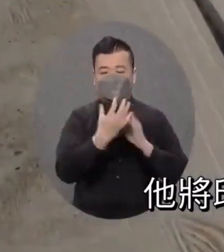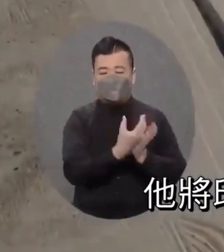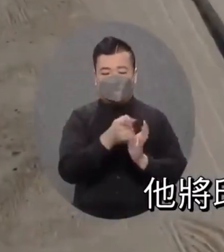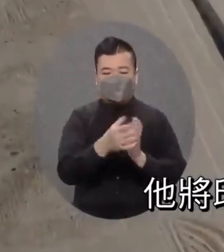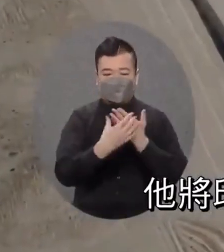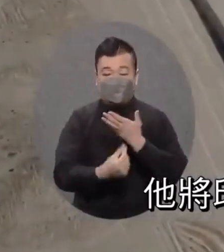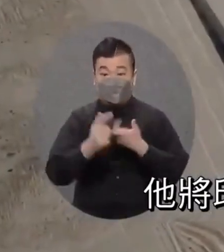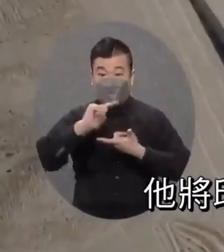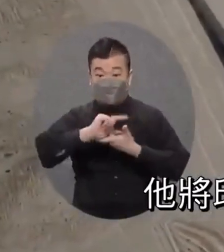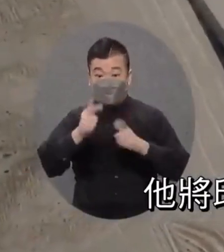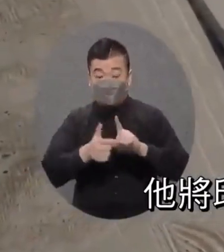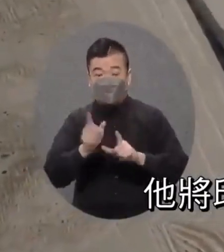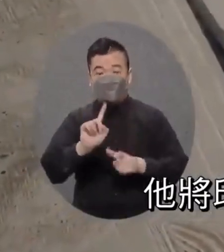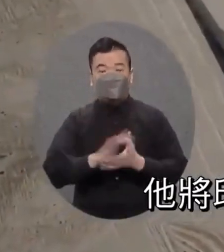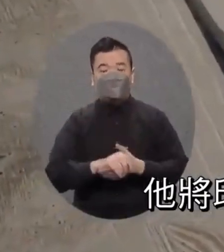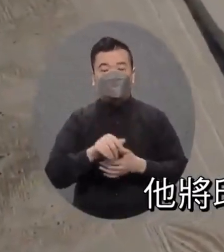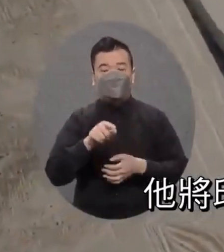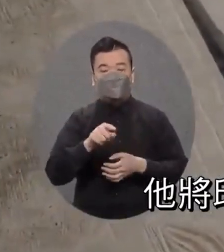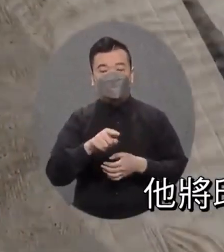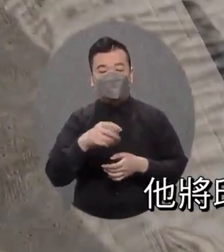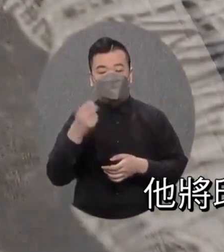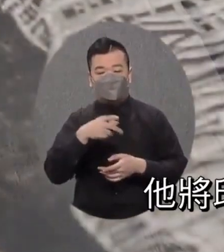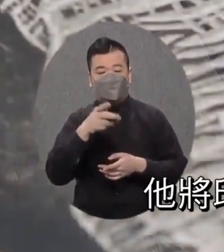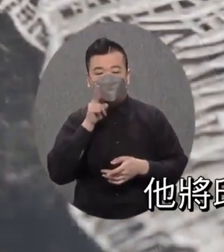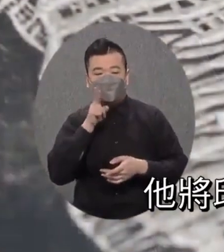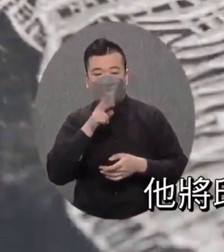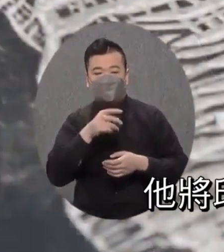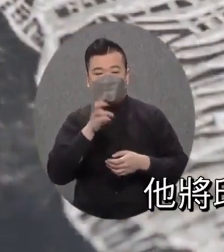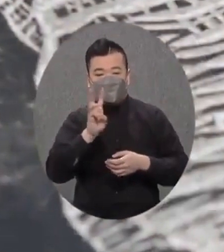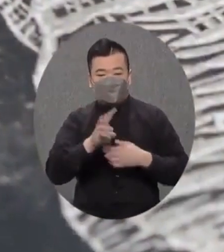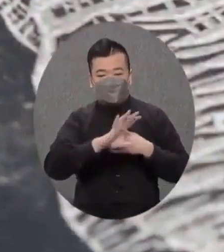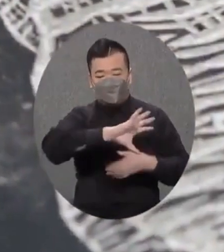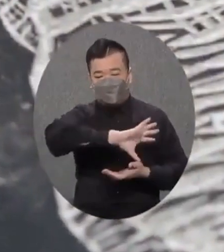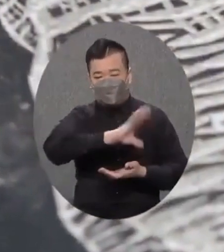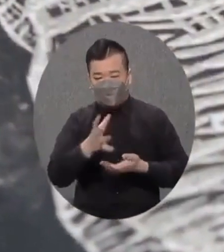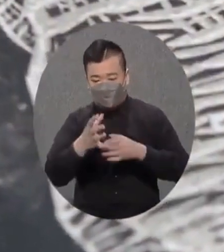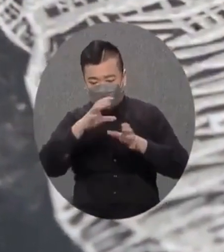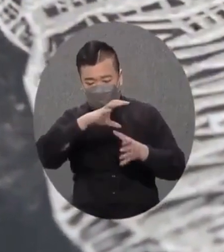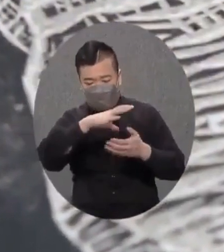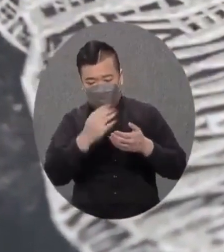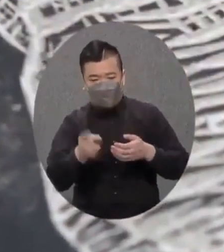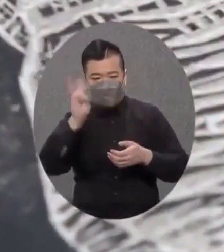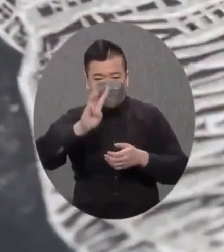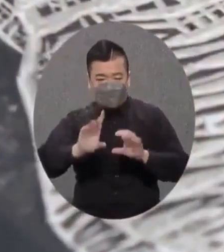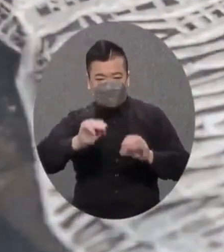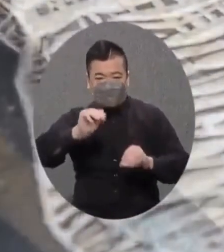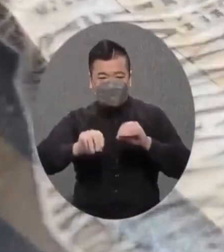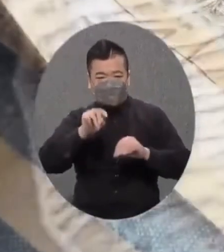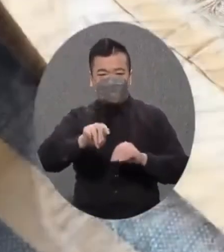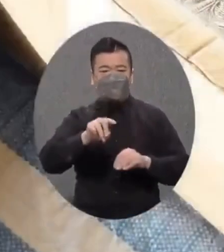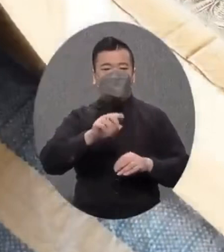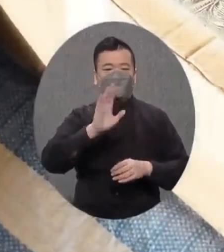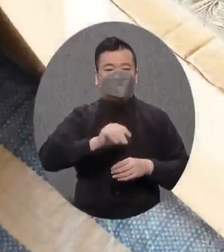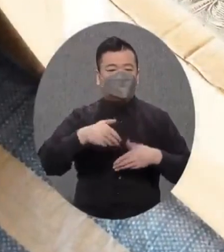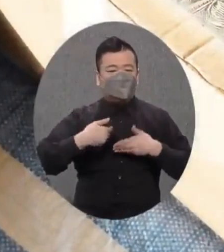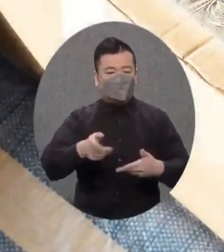印的方法就是說將他作為一個舞蹈水泥出來。我想水泥本身這個物料也都賦